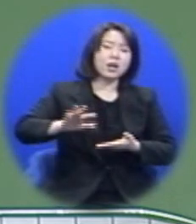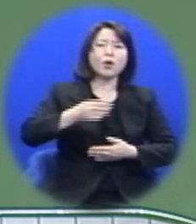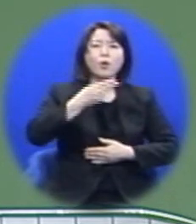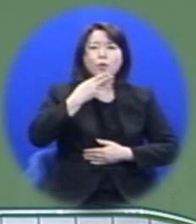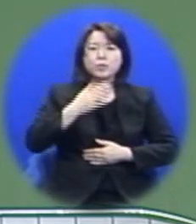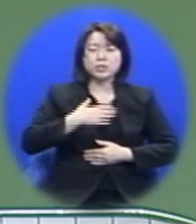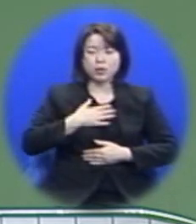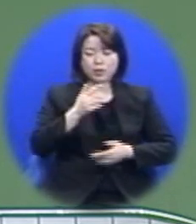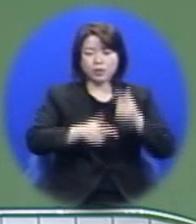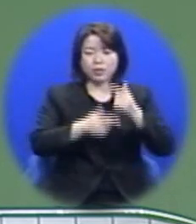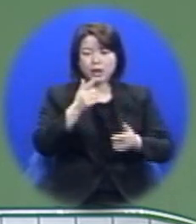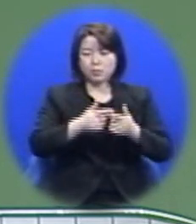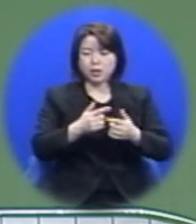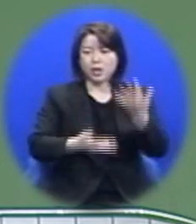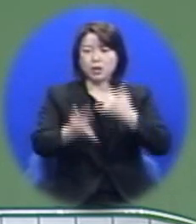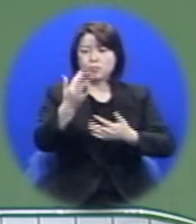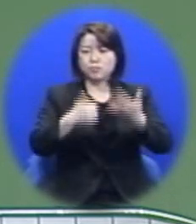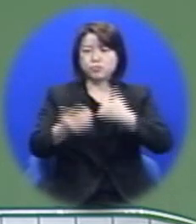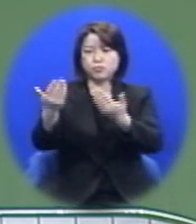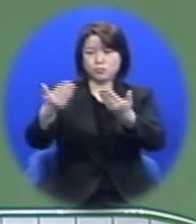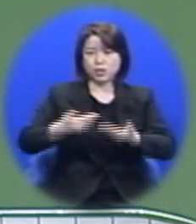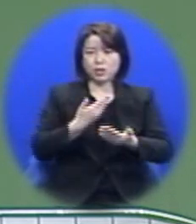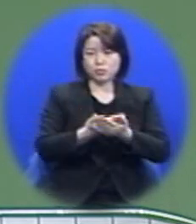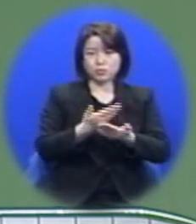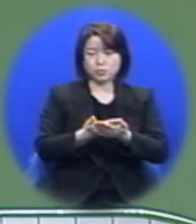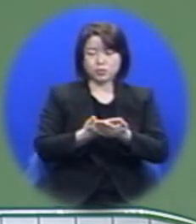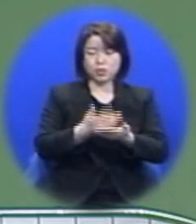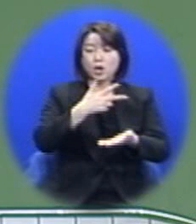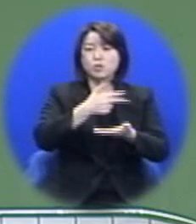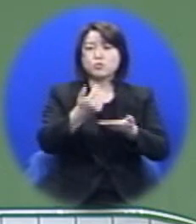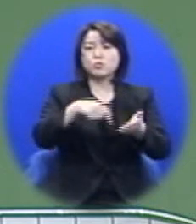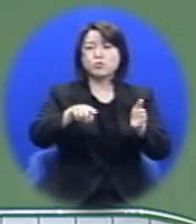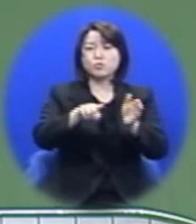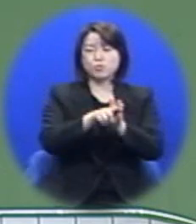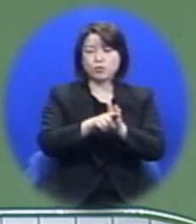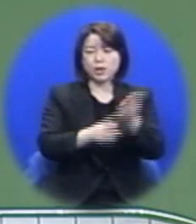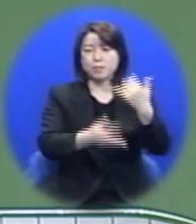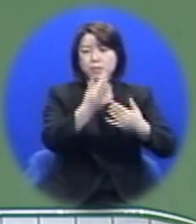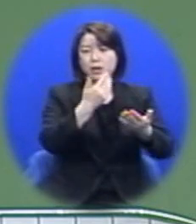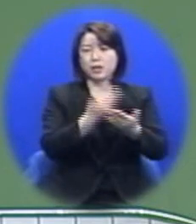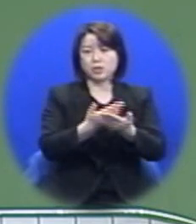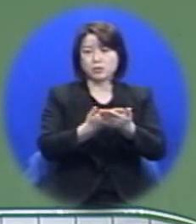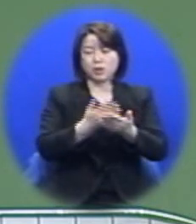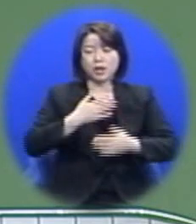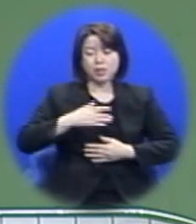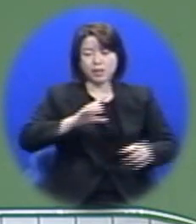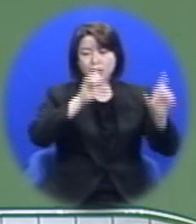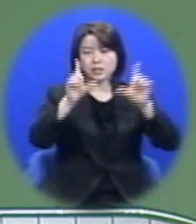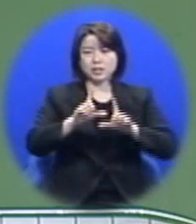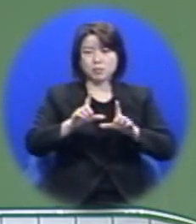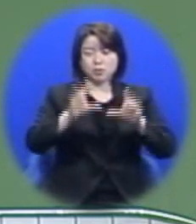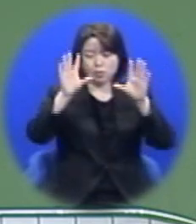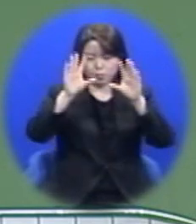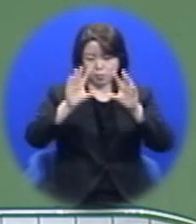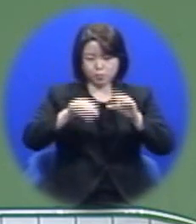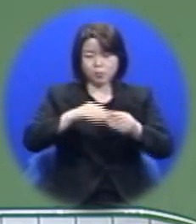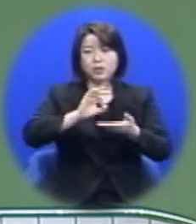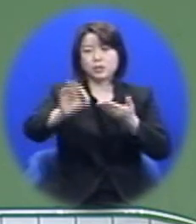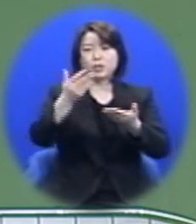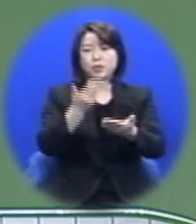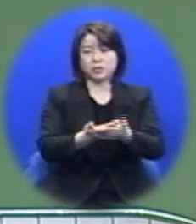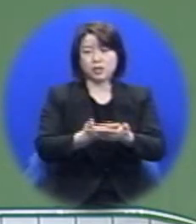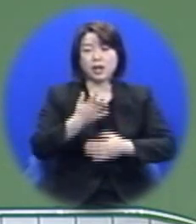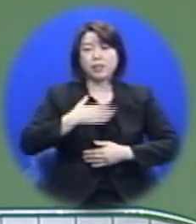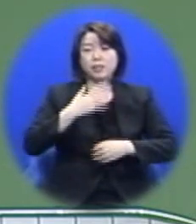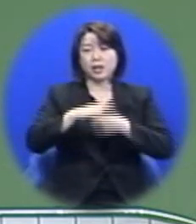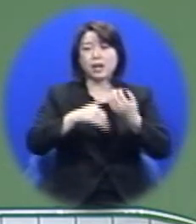붙여주소서. 그리고 주를 위해 타게 하소서. 나의 삶을 소멸하소서. 나의 하나님이여, 이것은